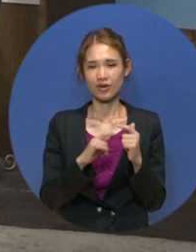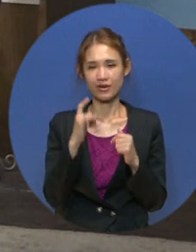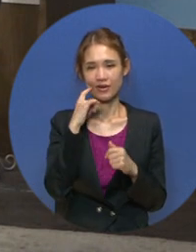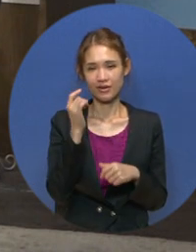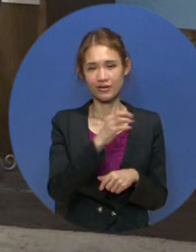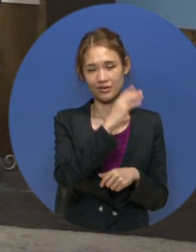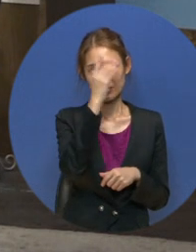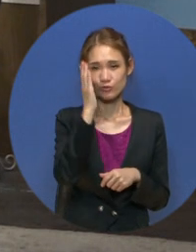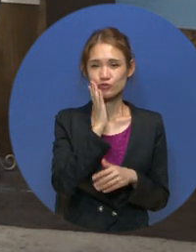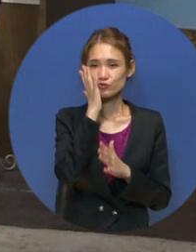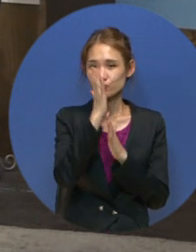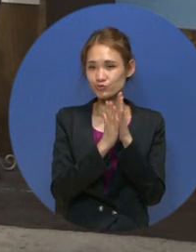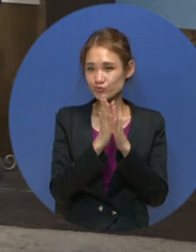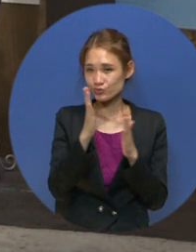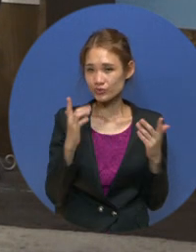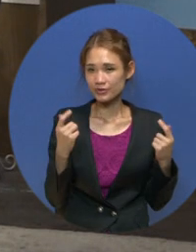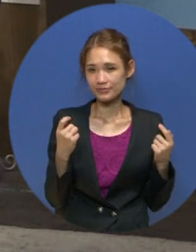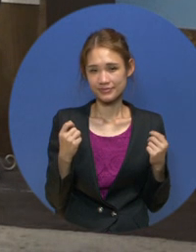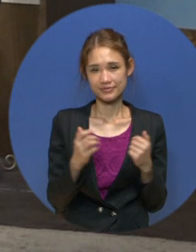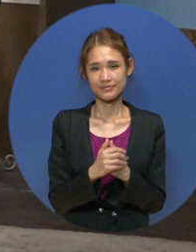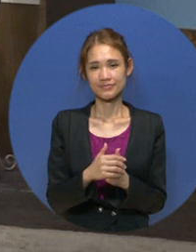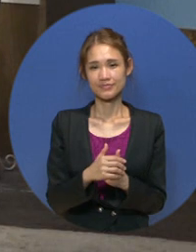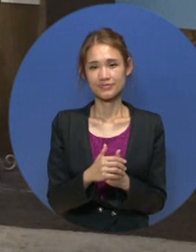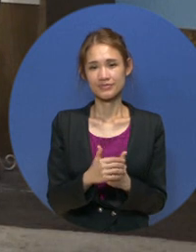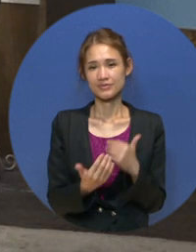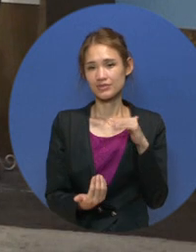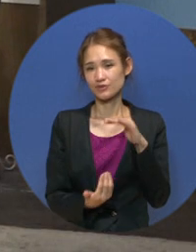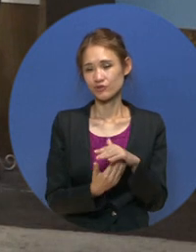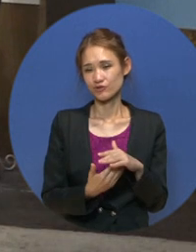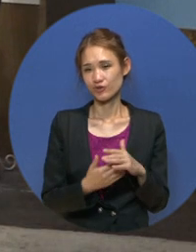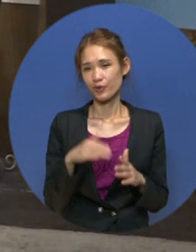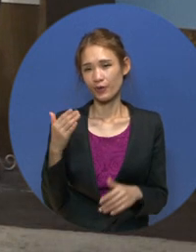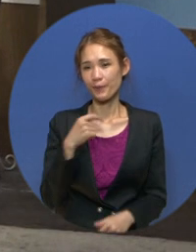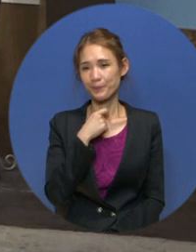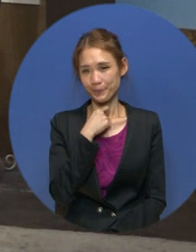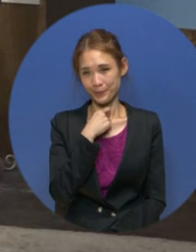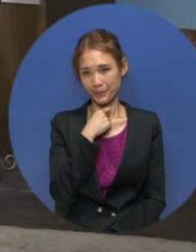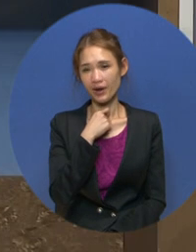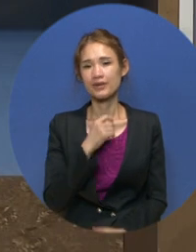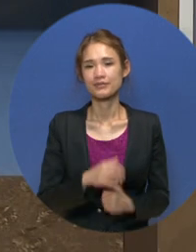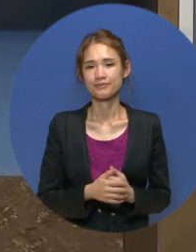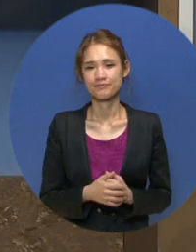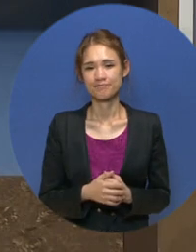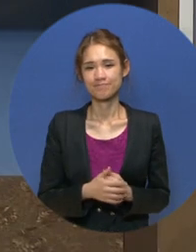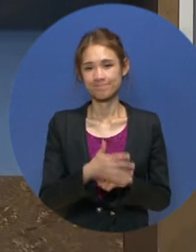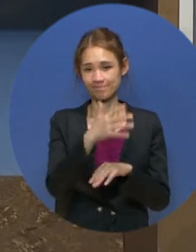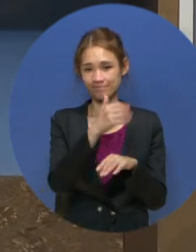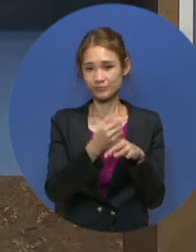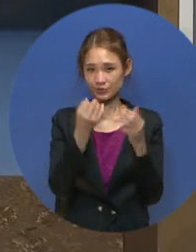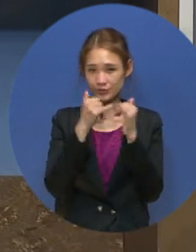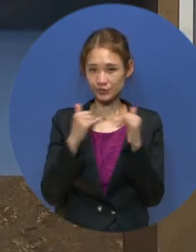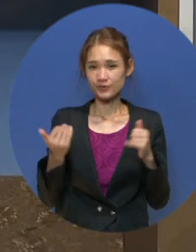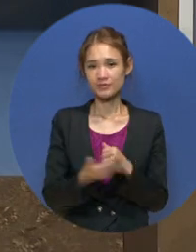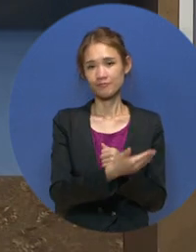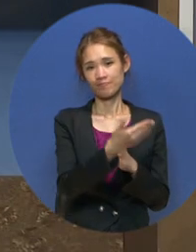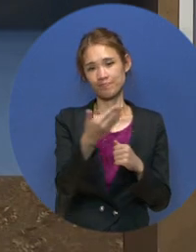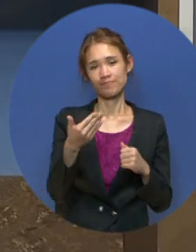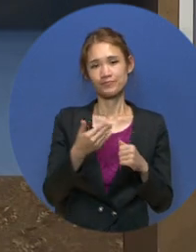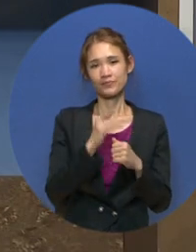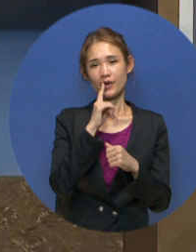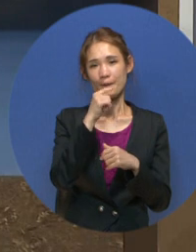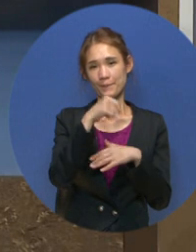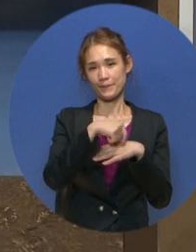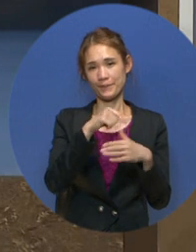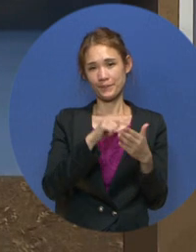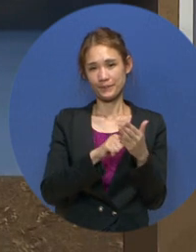아름다운 숲처럼 네. 그렇게 또 이루어졌으면 하는 바람입니다. 그럼 이제 마지막으로 시청자분들께 네. 한